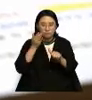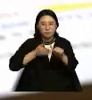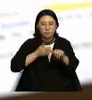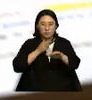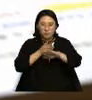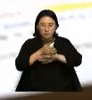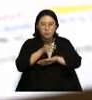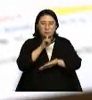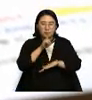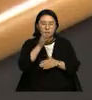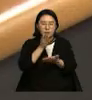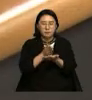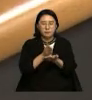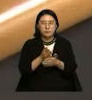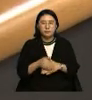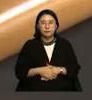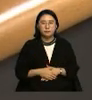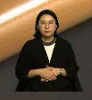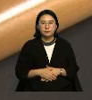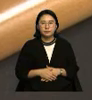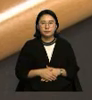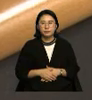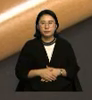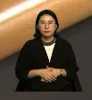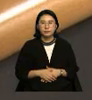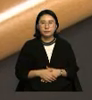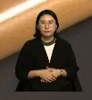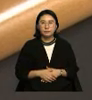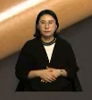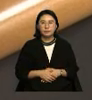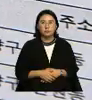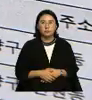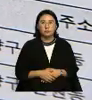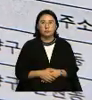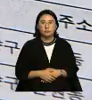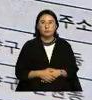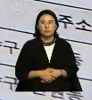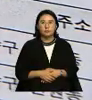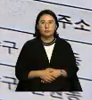않다는 여론이 커지고 있습니다. 딜라이브 서울경기 케이블TV 전진합니다.